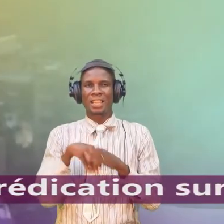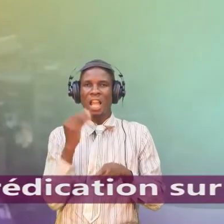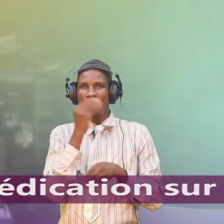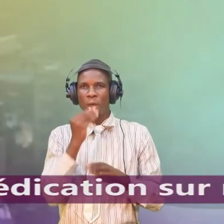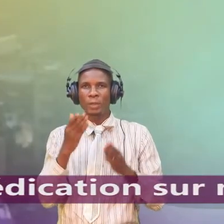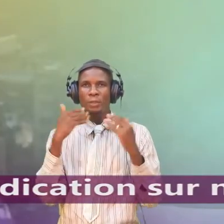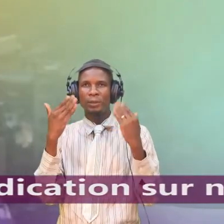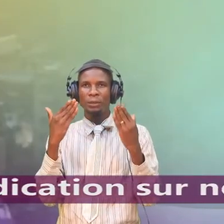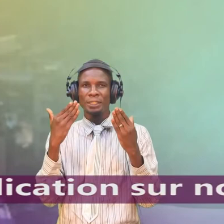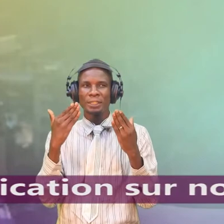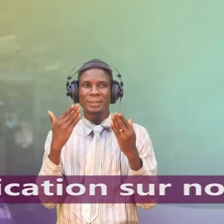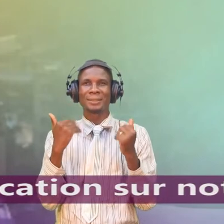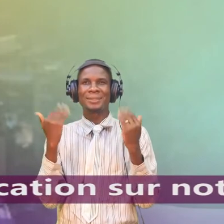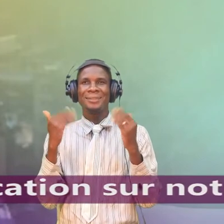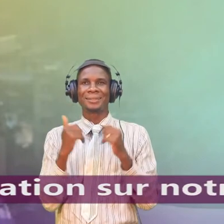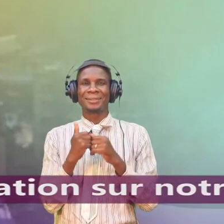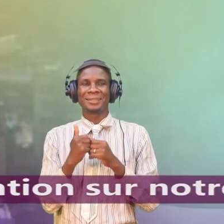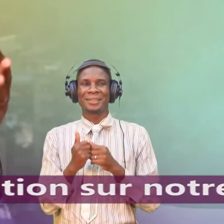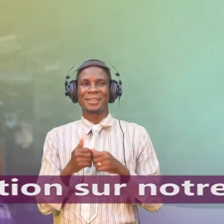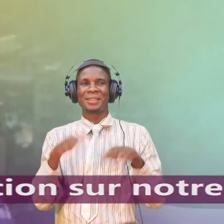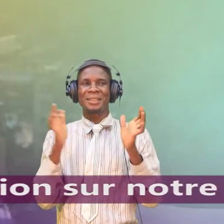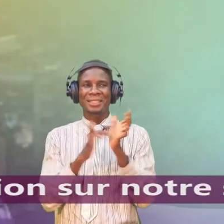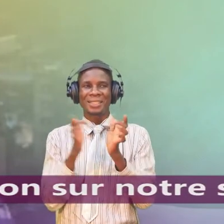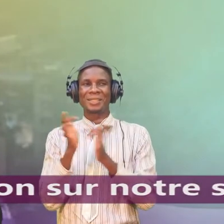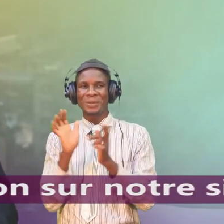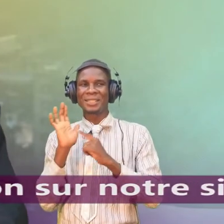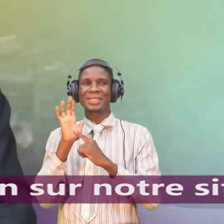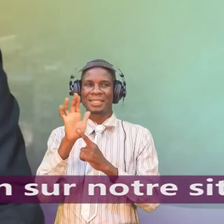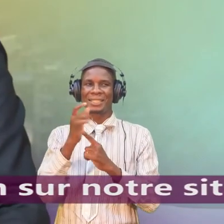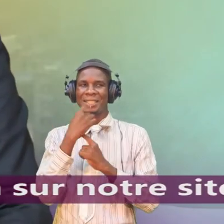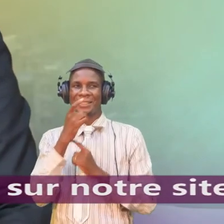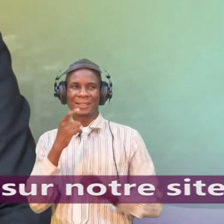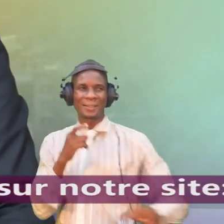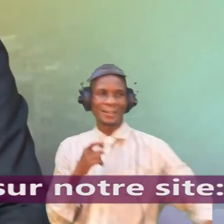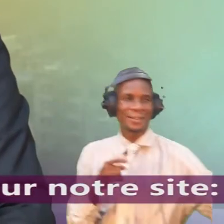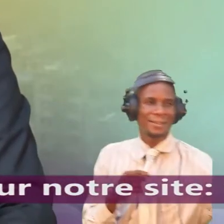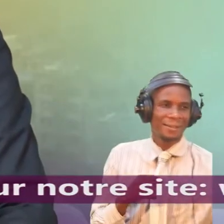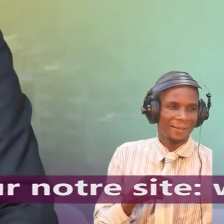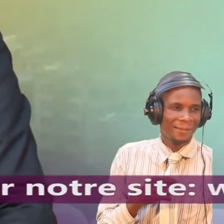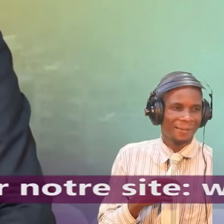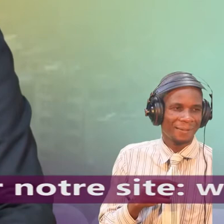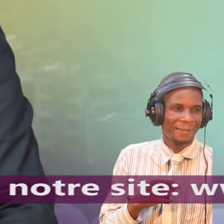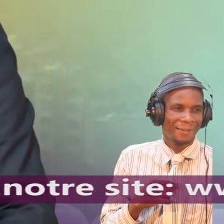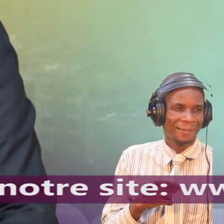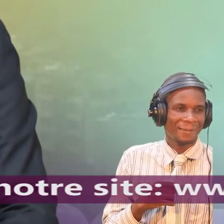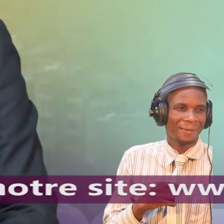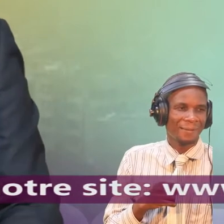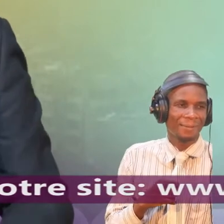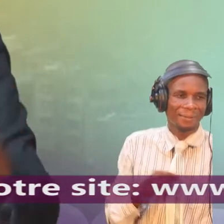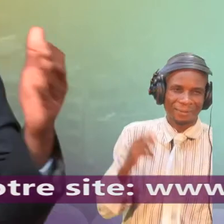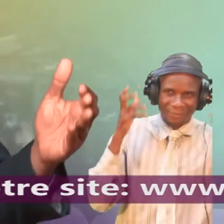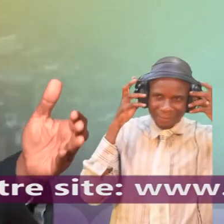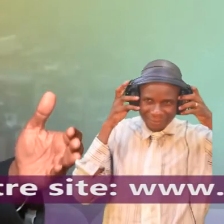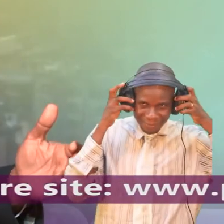ndiye msingi wa neno la Mungu. Msingi imara. Yesu mwenyewe anasema katika Yohane